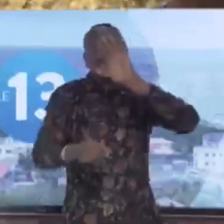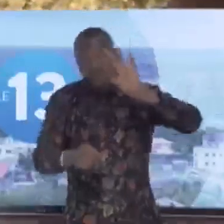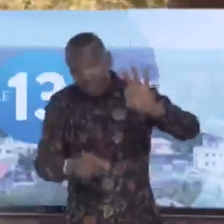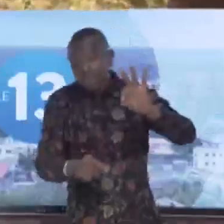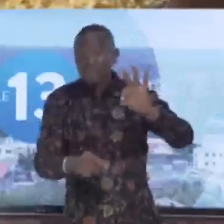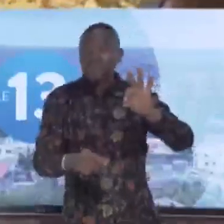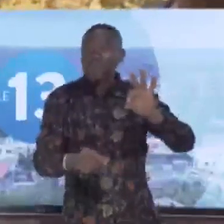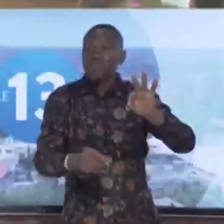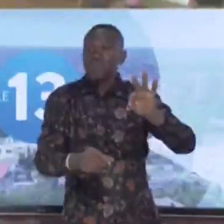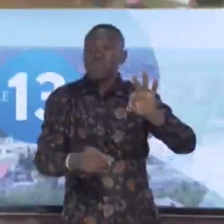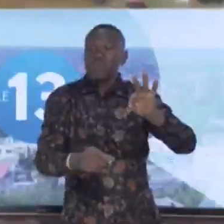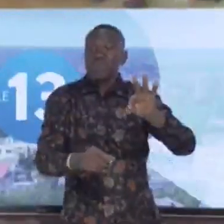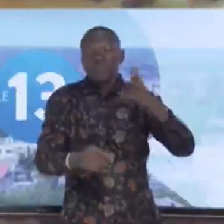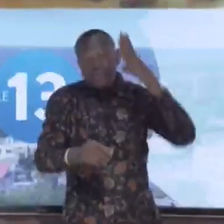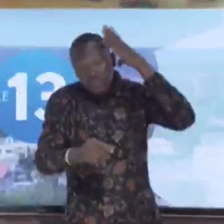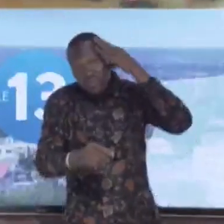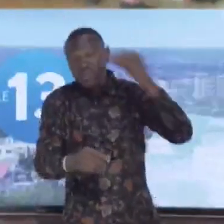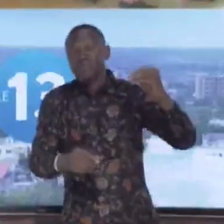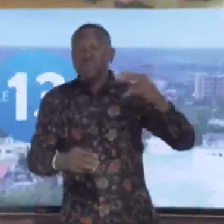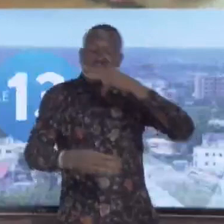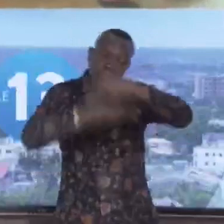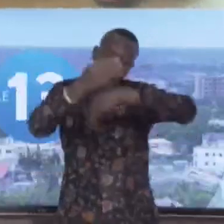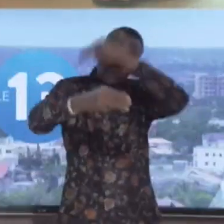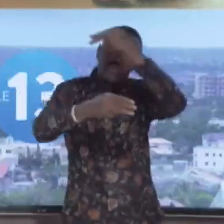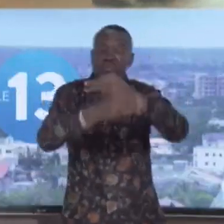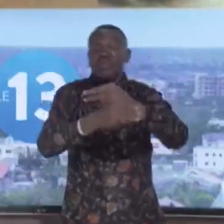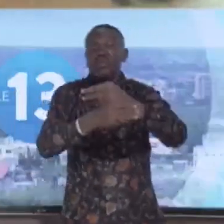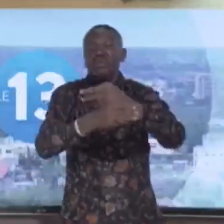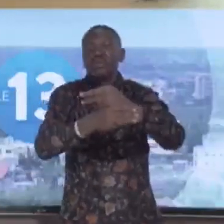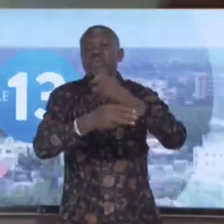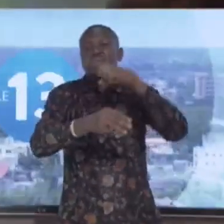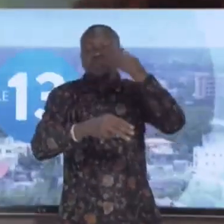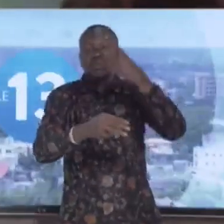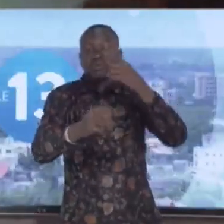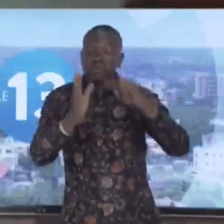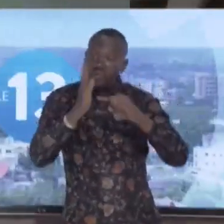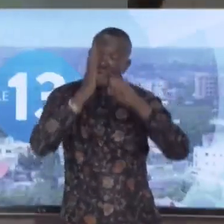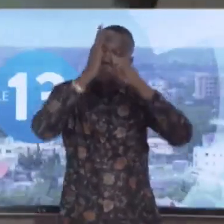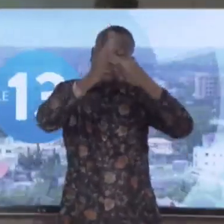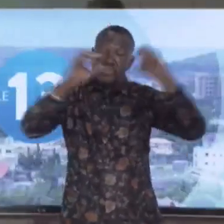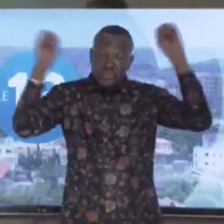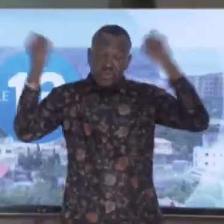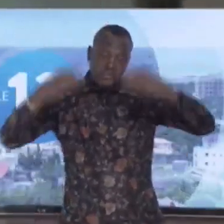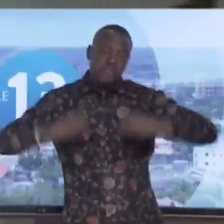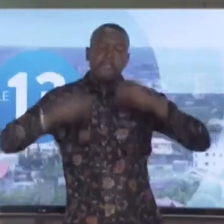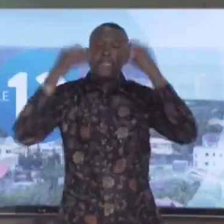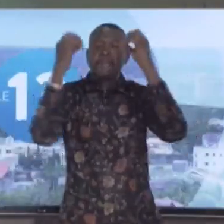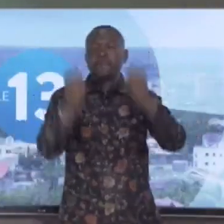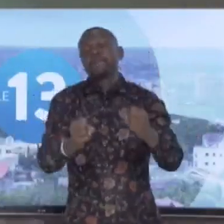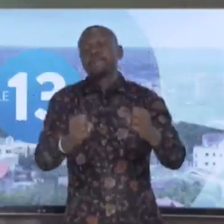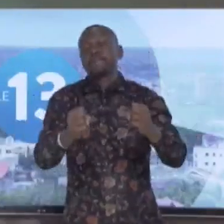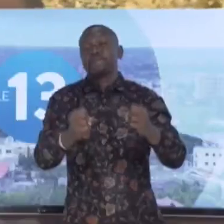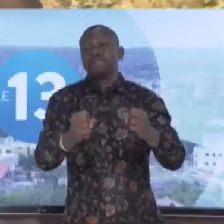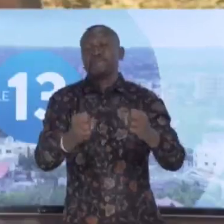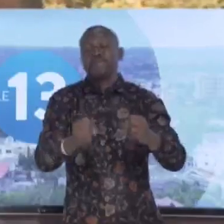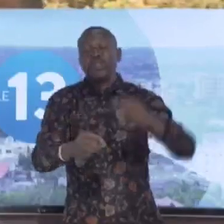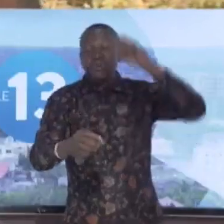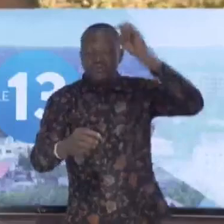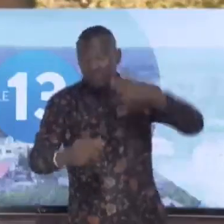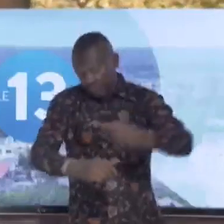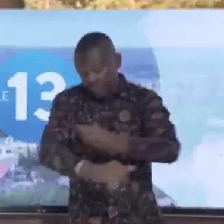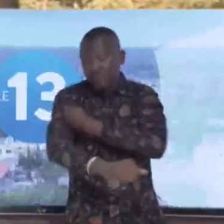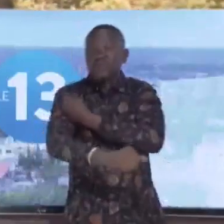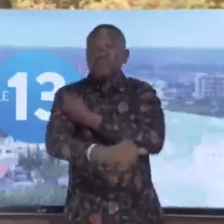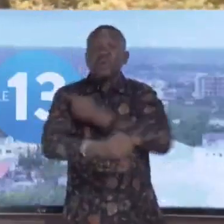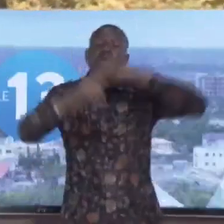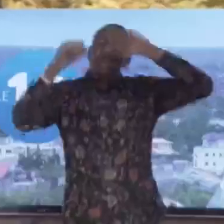c'est pas une expérience mondiale qui éprouve les systèmes de santé et il faille la vaccination pour